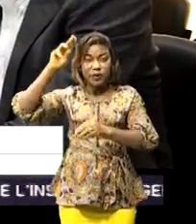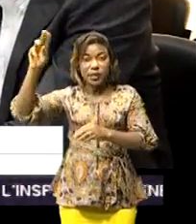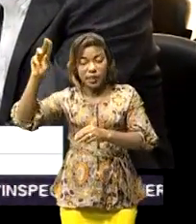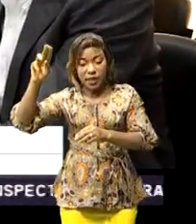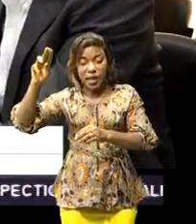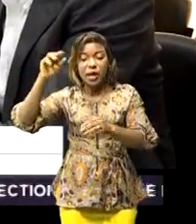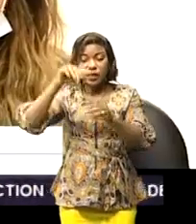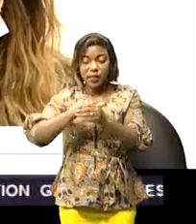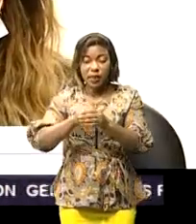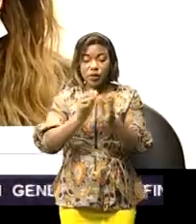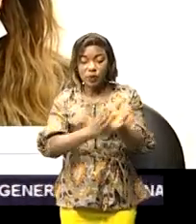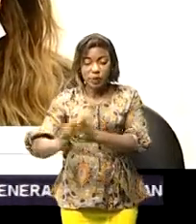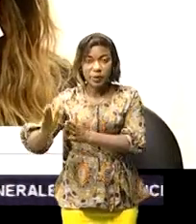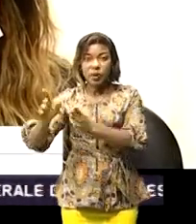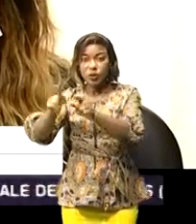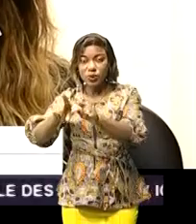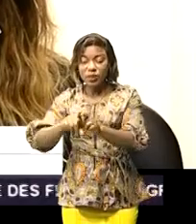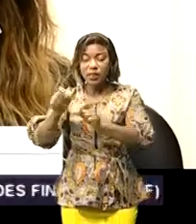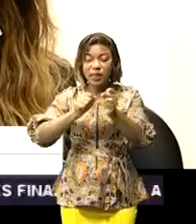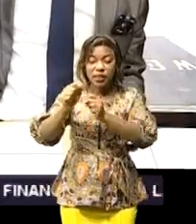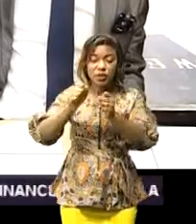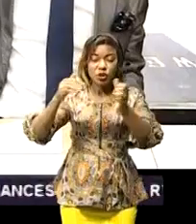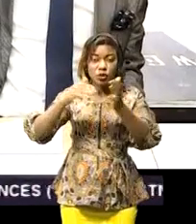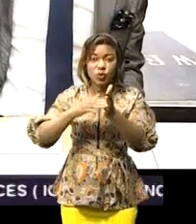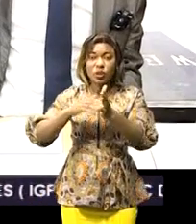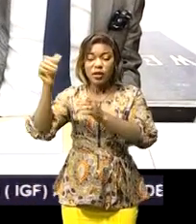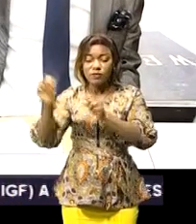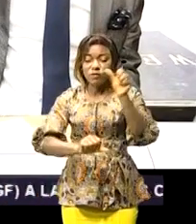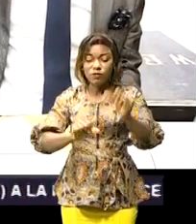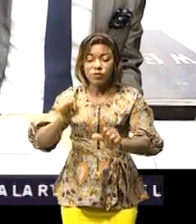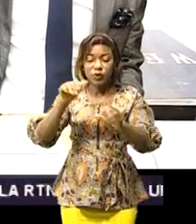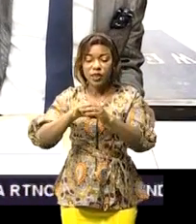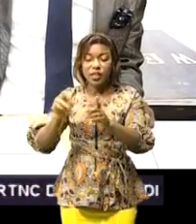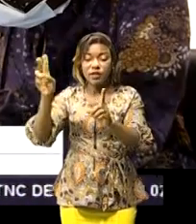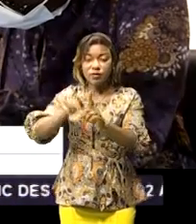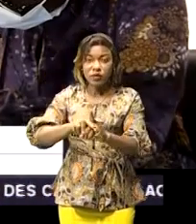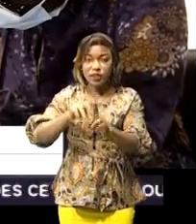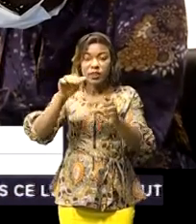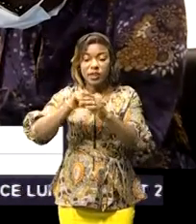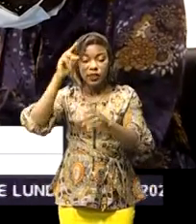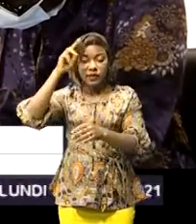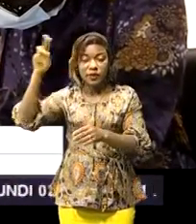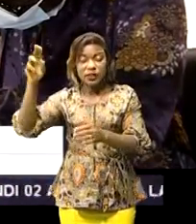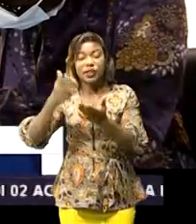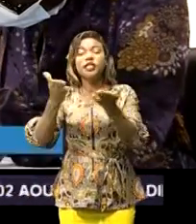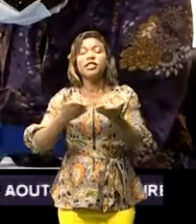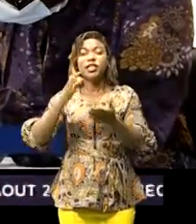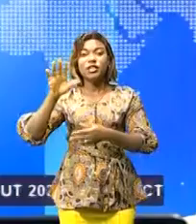universitaire dans la prévention et la lutte contre l'impunité vis-à-vis de ces violences dans les universités de la place.